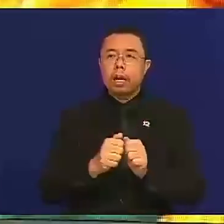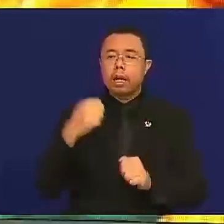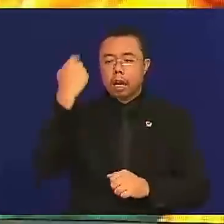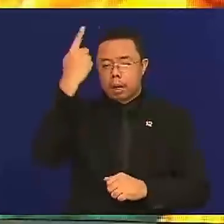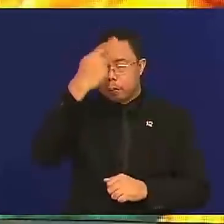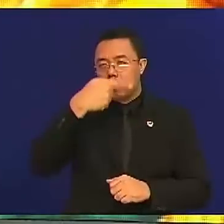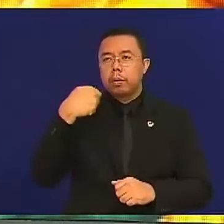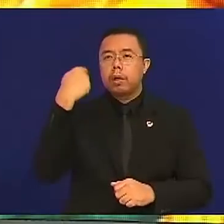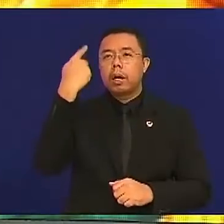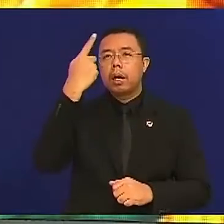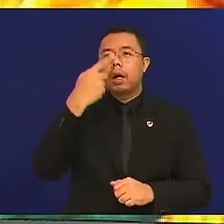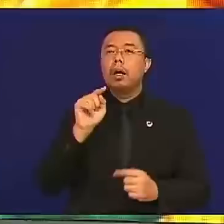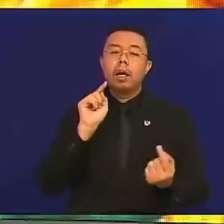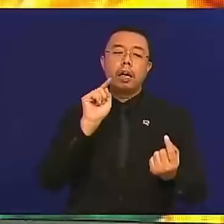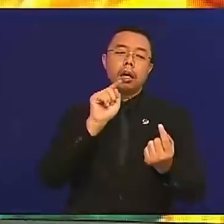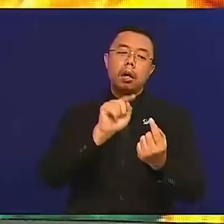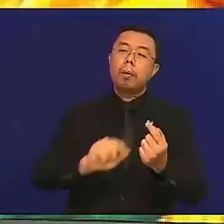muka dengan muka,